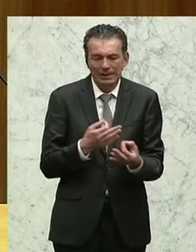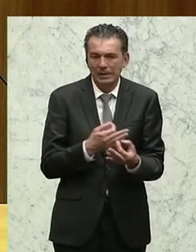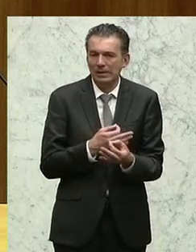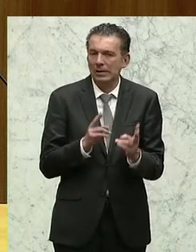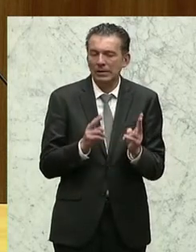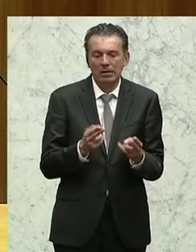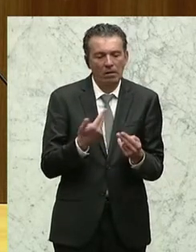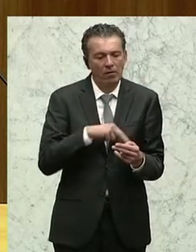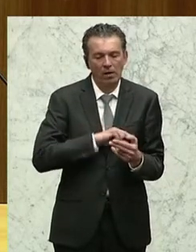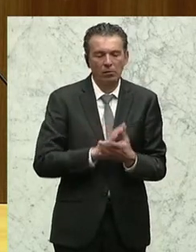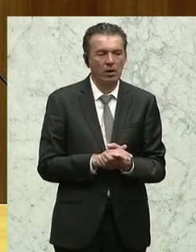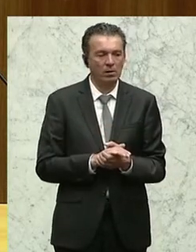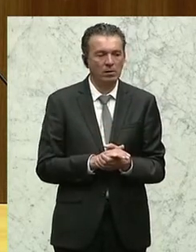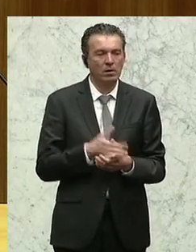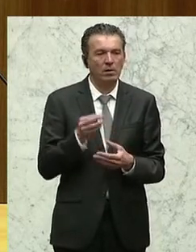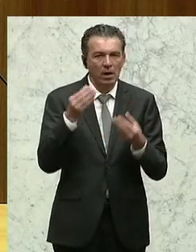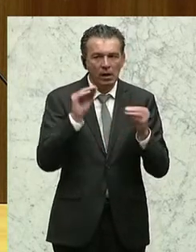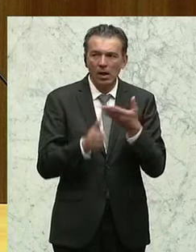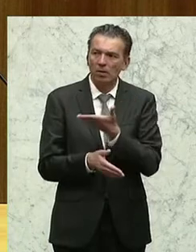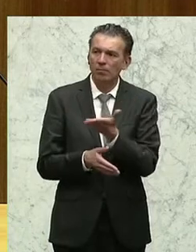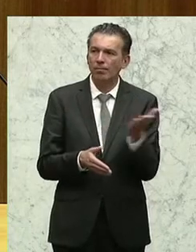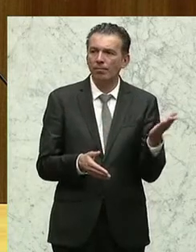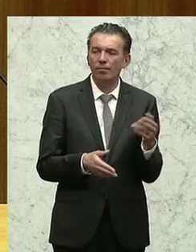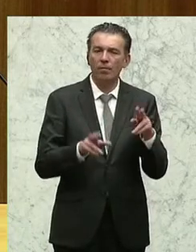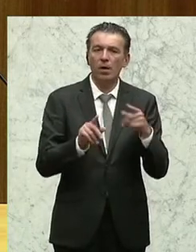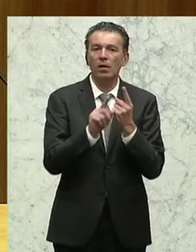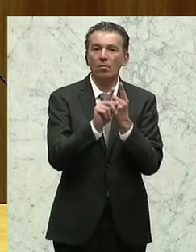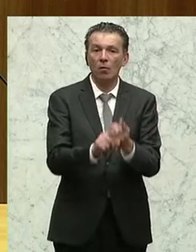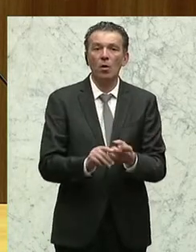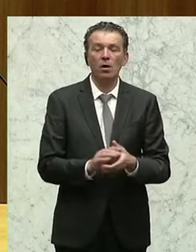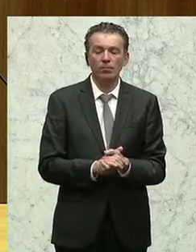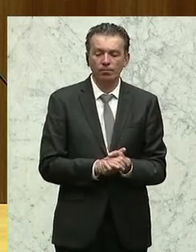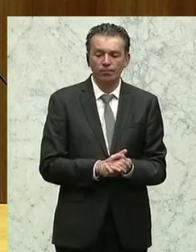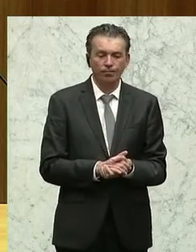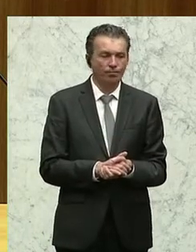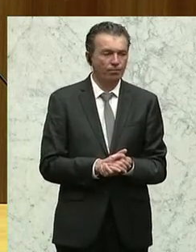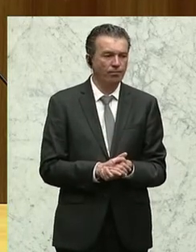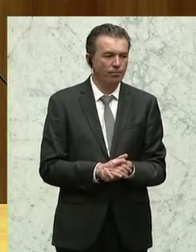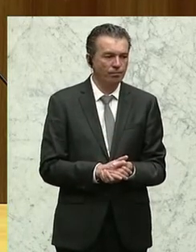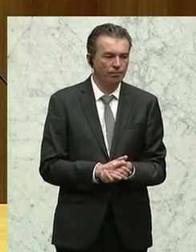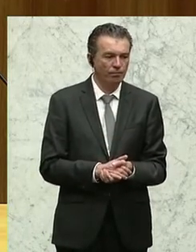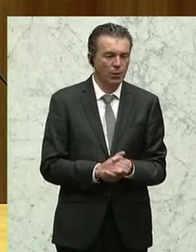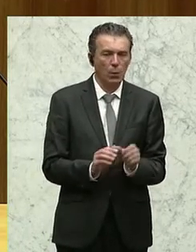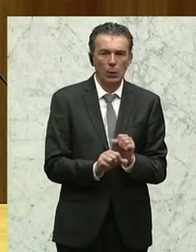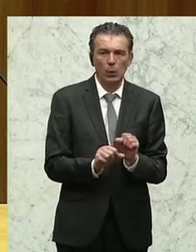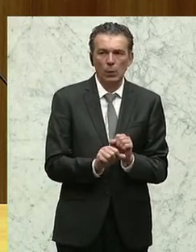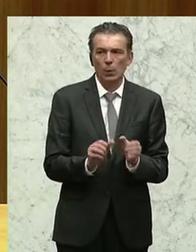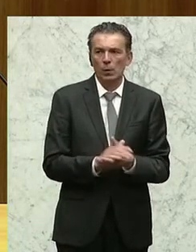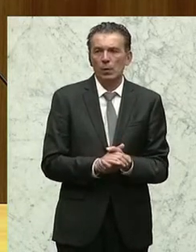zu vertreten sei. Meine sehr geehrten Damen und Herren, die Rechtsfolgen, die sich daraus ergeben, sind nämlich